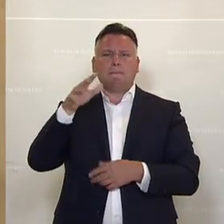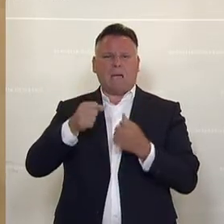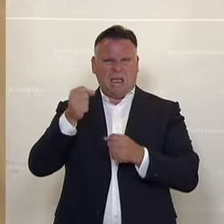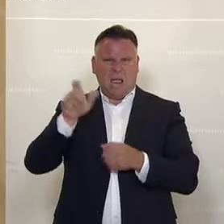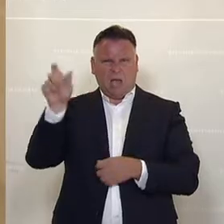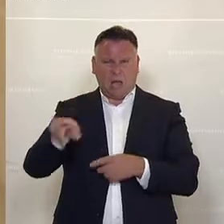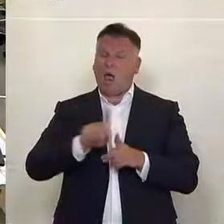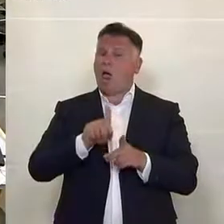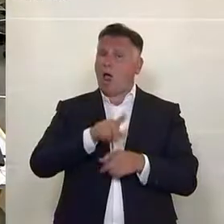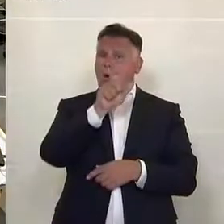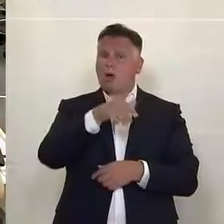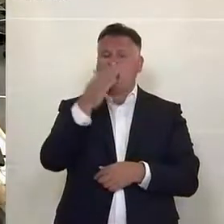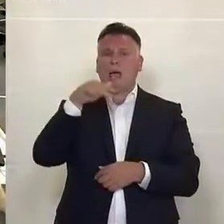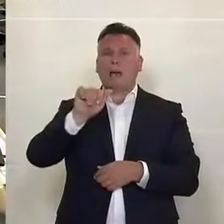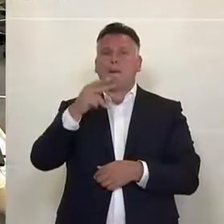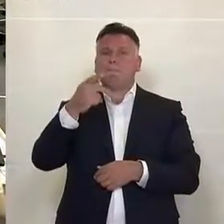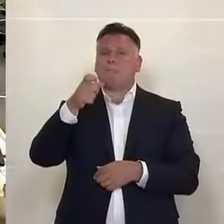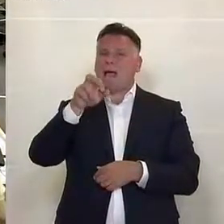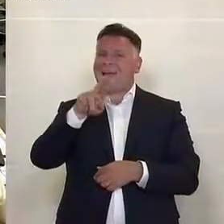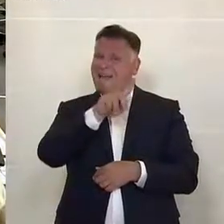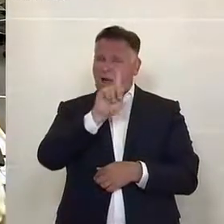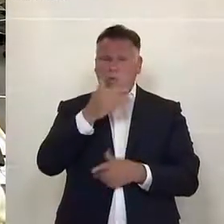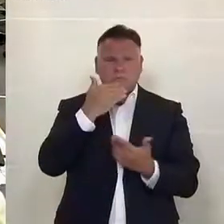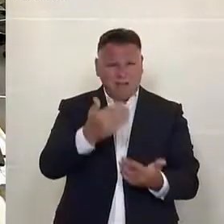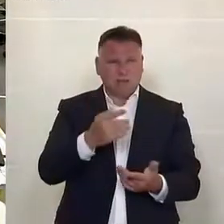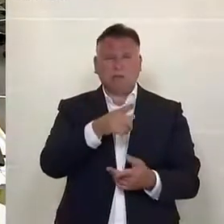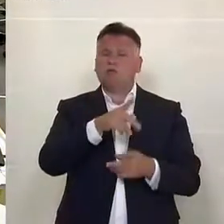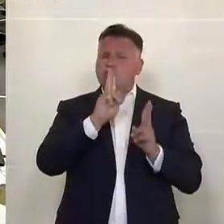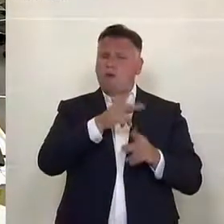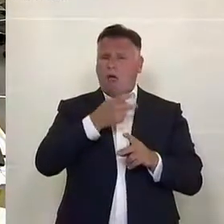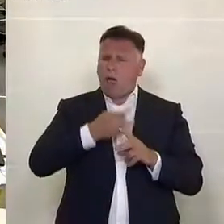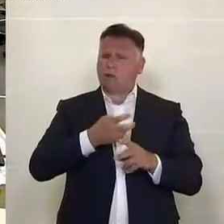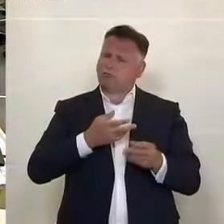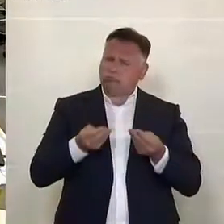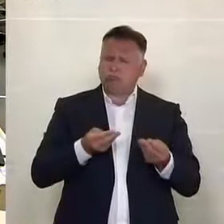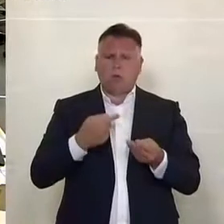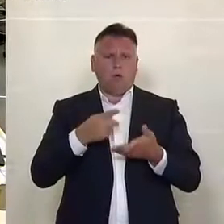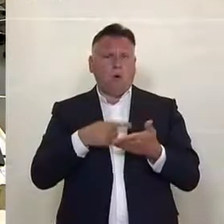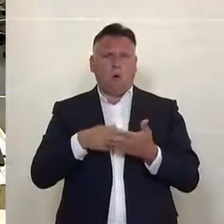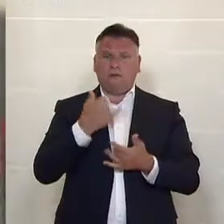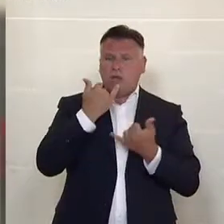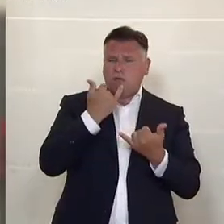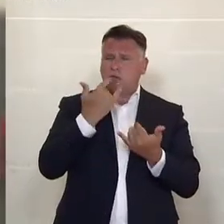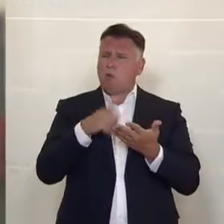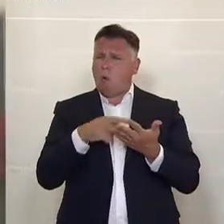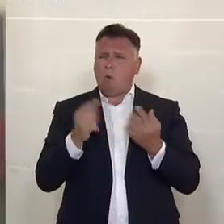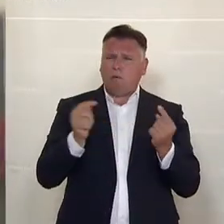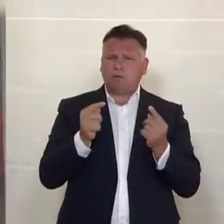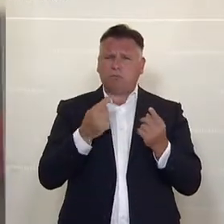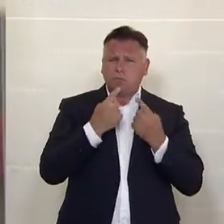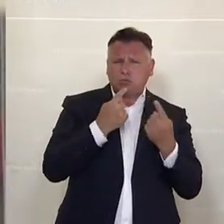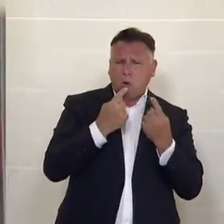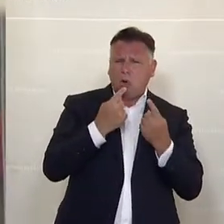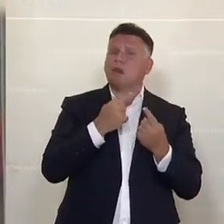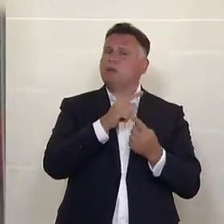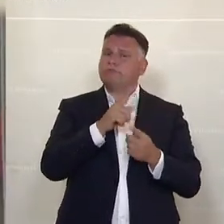auch bei dir, lieber Karl Mara. Und das stimmt, was der Reinhold gesagt hat, du warst wirklich hartnäckig. Wir haben oft telefoniert, oft hier auch gesprochen. Und